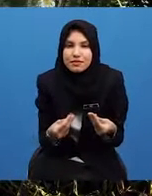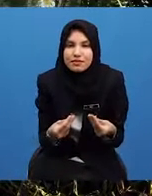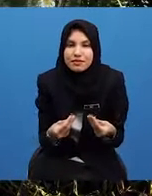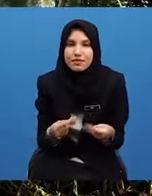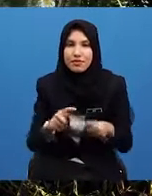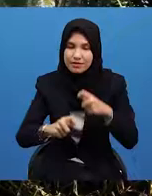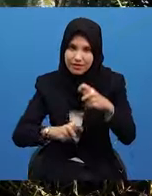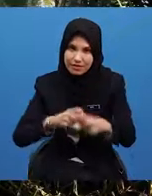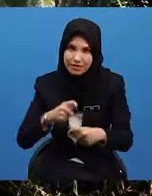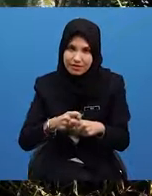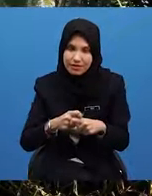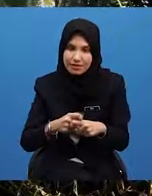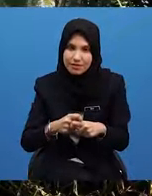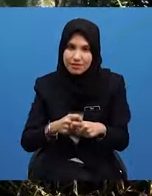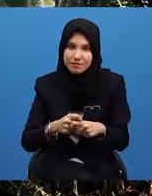itu berfungsi.